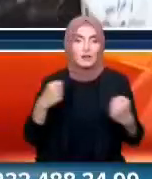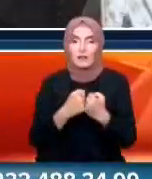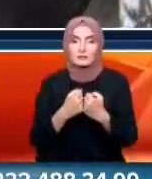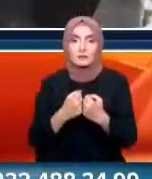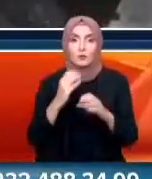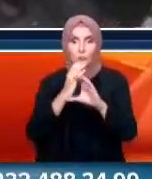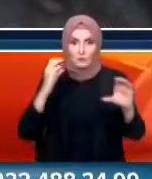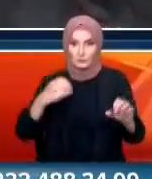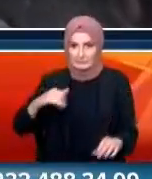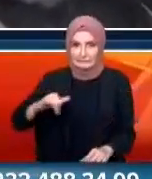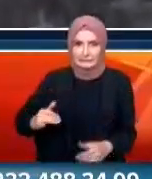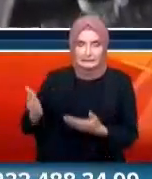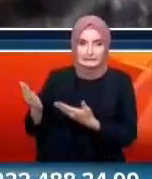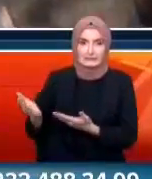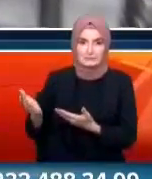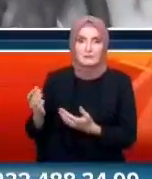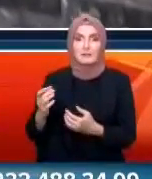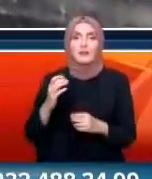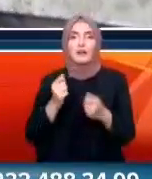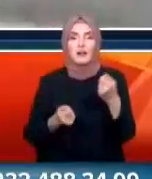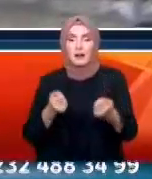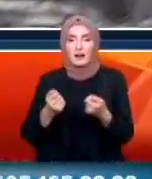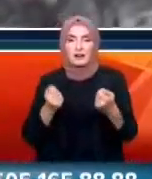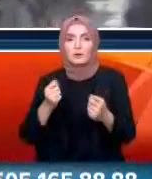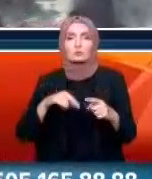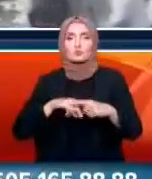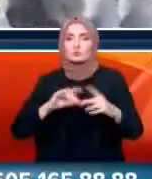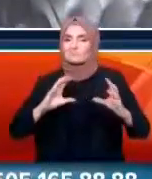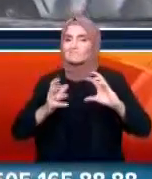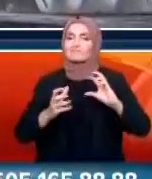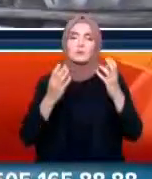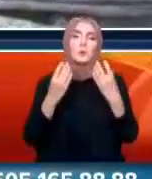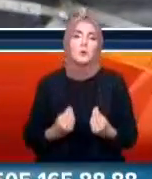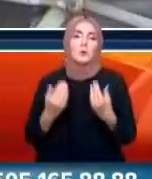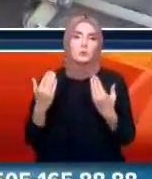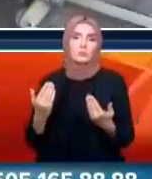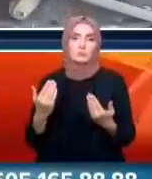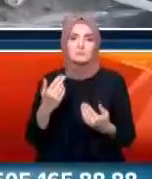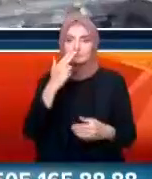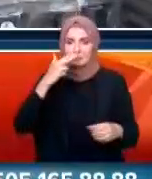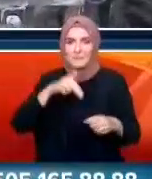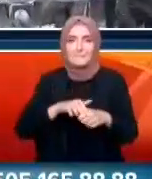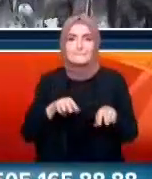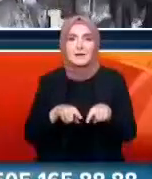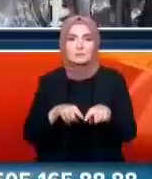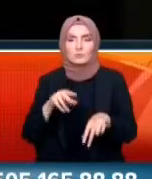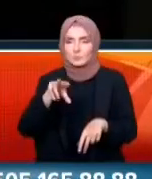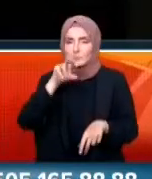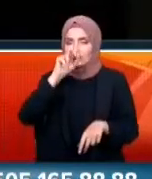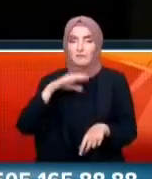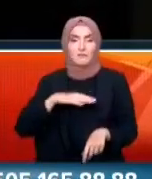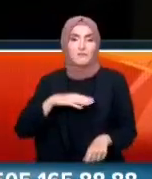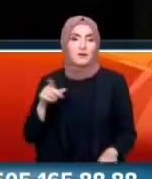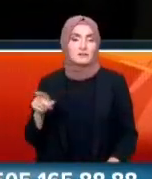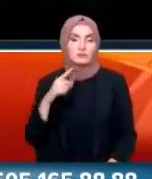otobüsün hemen yanındayız. Araç adeta hurdaya dönmüş ve şu anda da mazot kokusu buram buram hissediliyor.